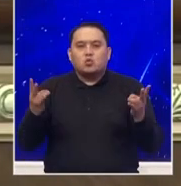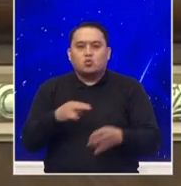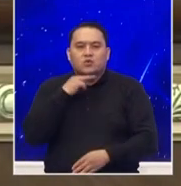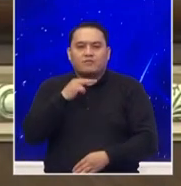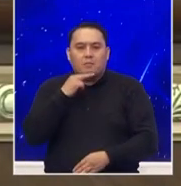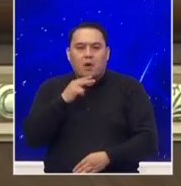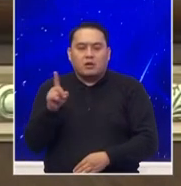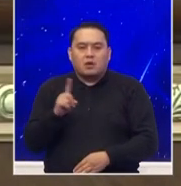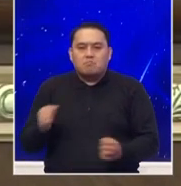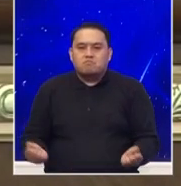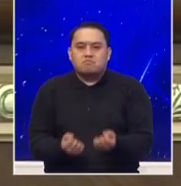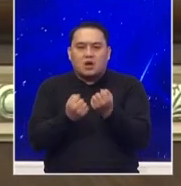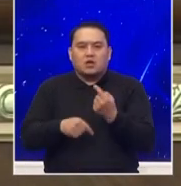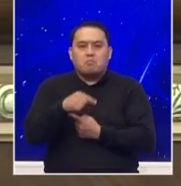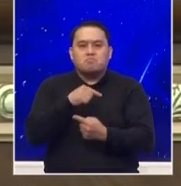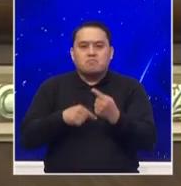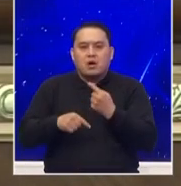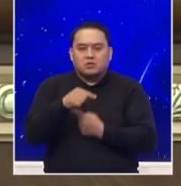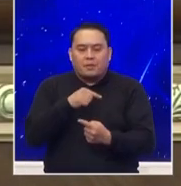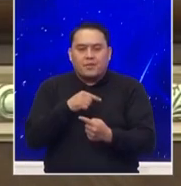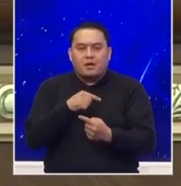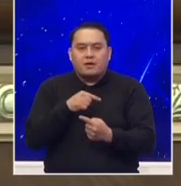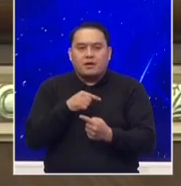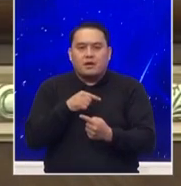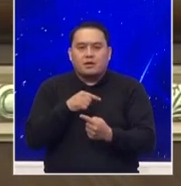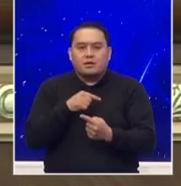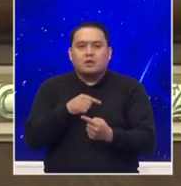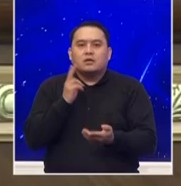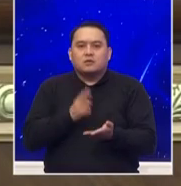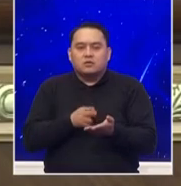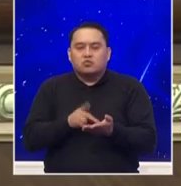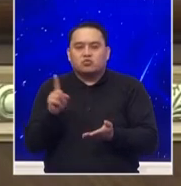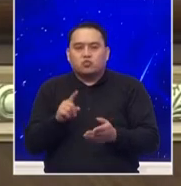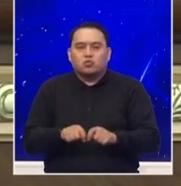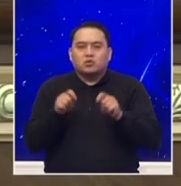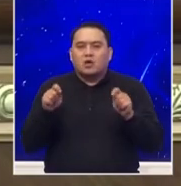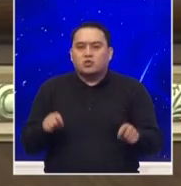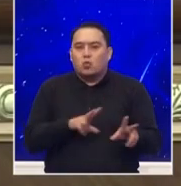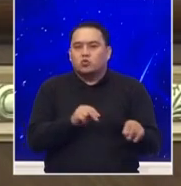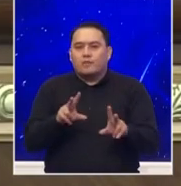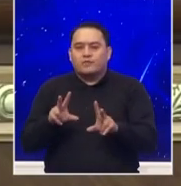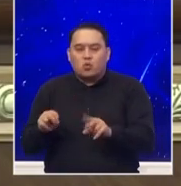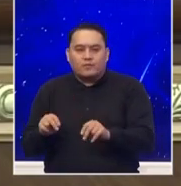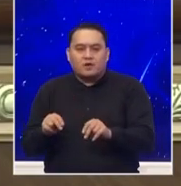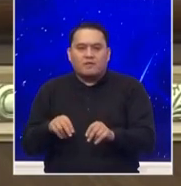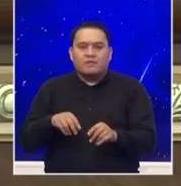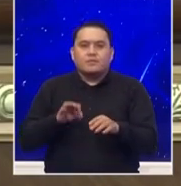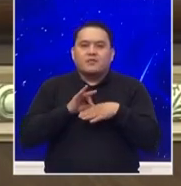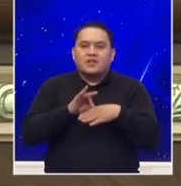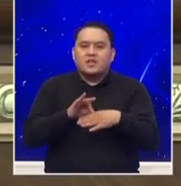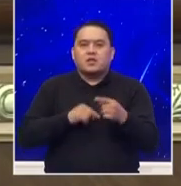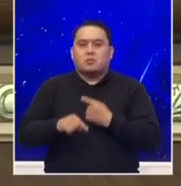внимание на поддержке малого и среднего бизнеса. Еще одна задача – создание благоприятных условий для ведения